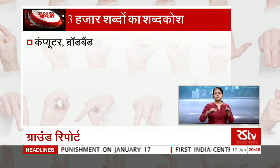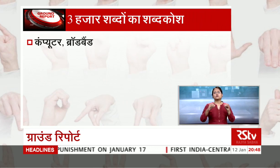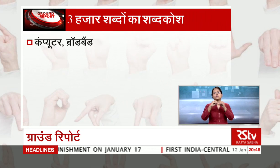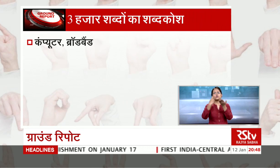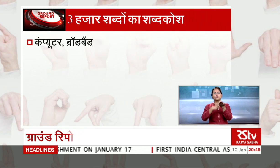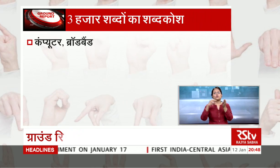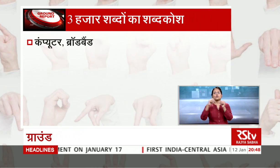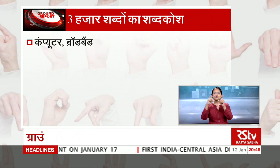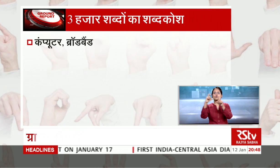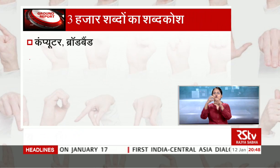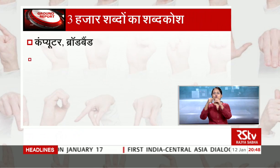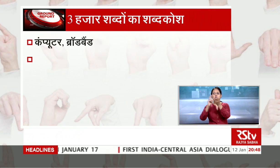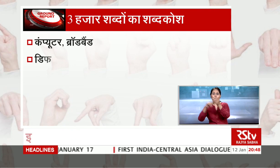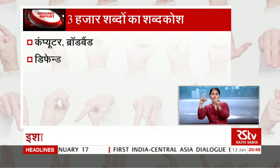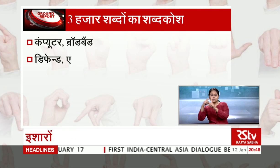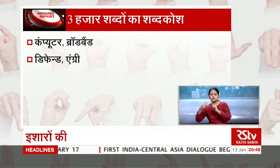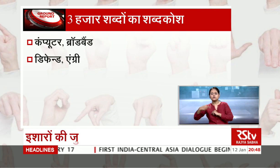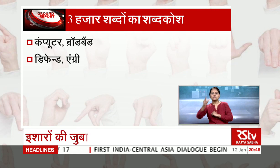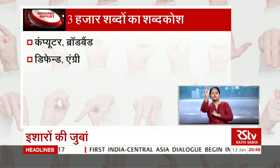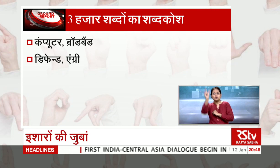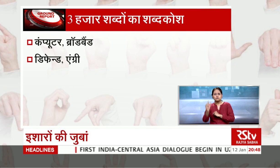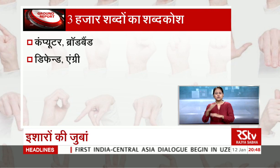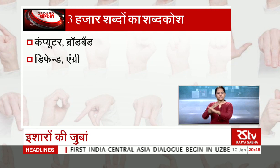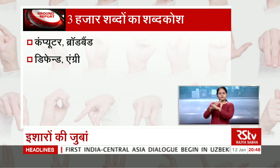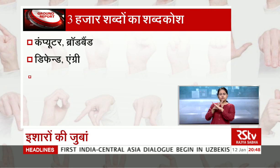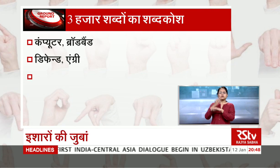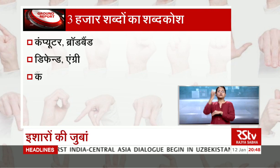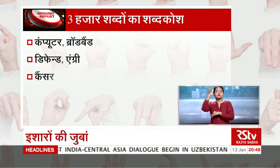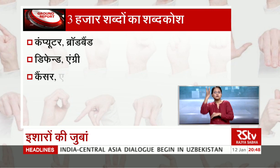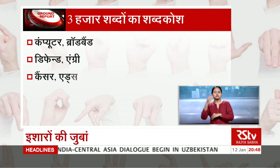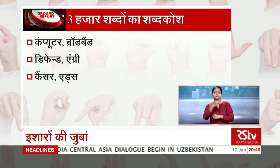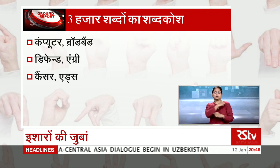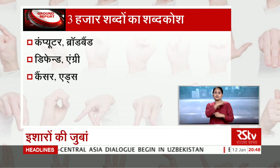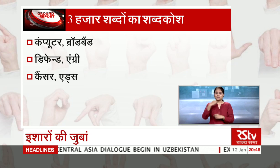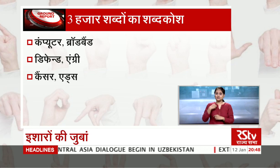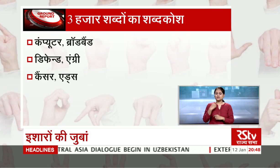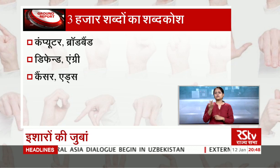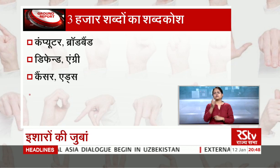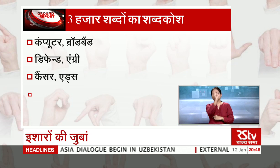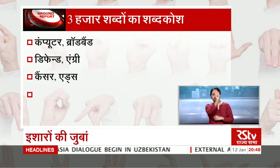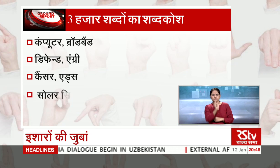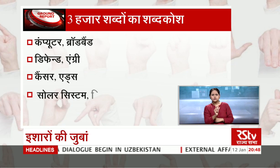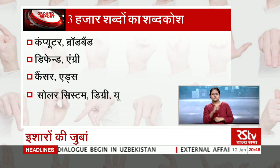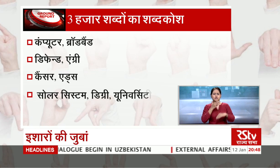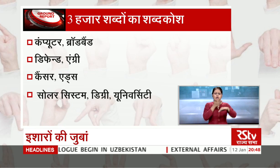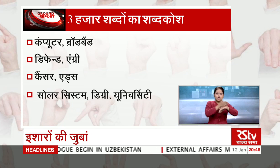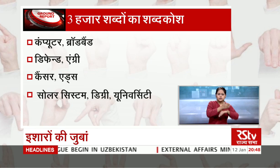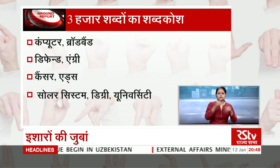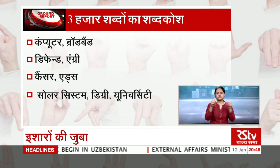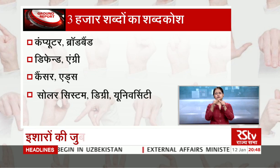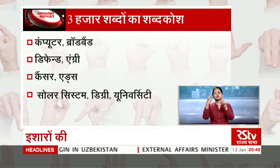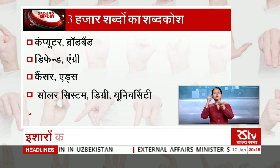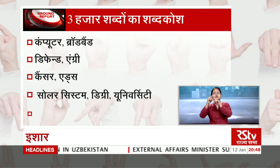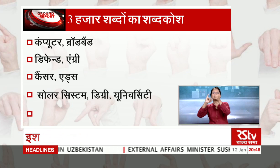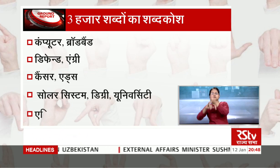ब्रॉडबैंड, रोज काम आने वाले शब्द जैसे डिफेंड और एंग्री, मेडिकल शब्द जैसे कैंसर और एड्स, एकेडमिक